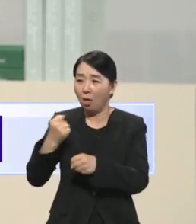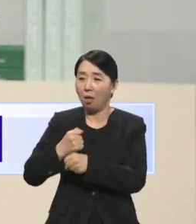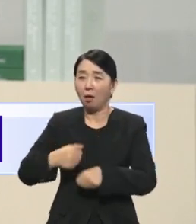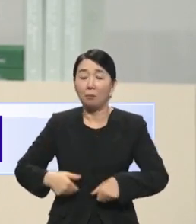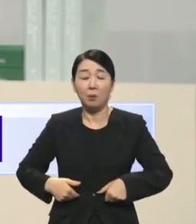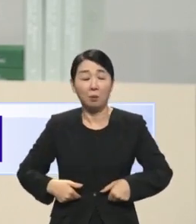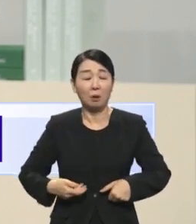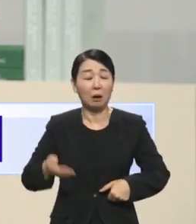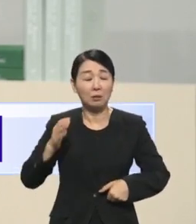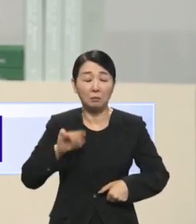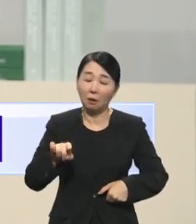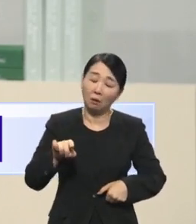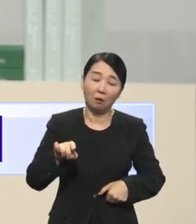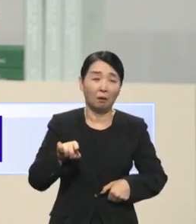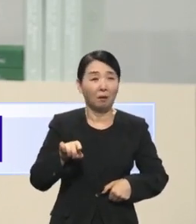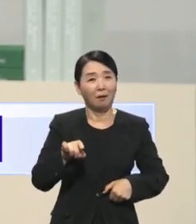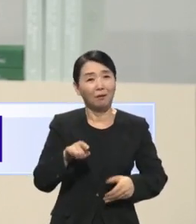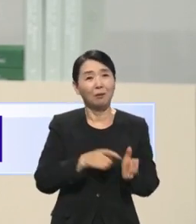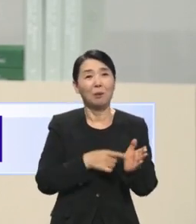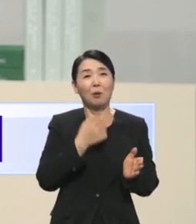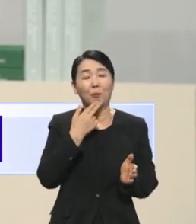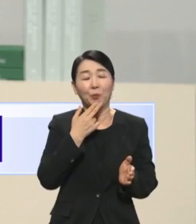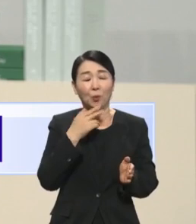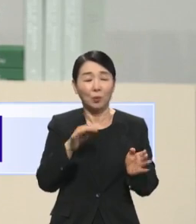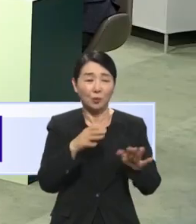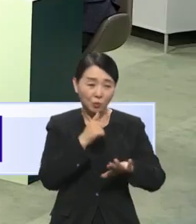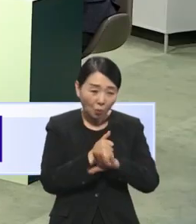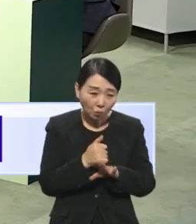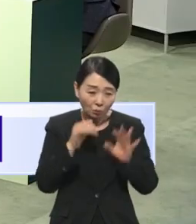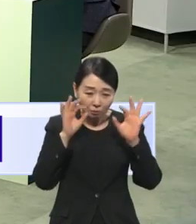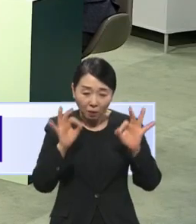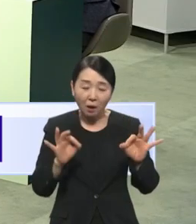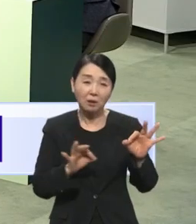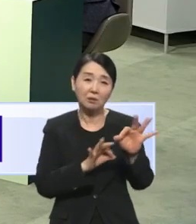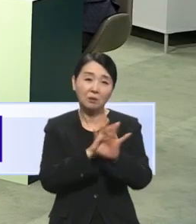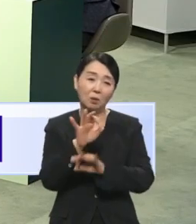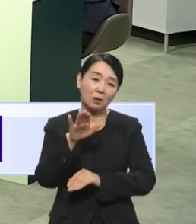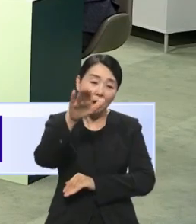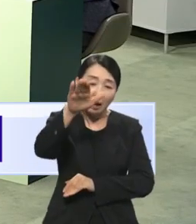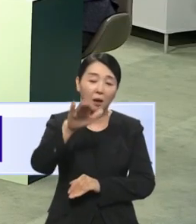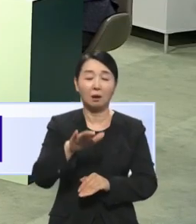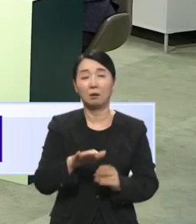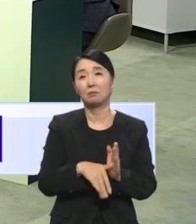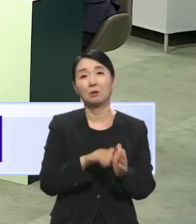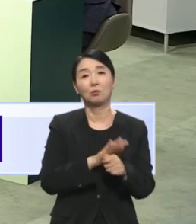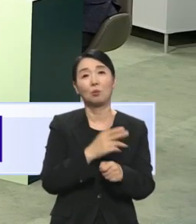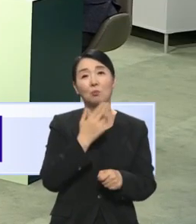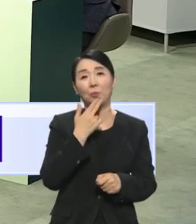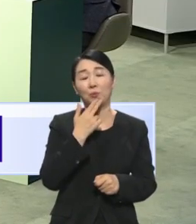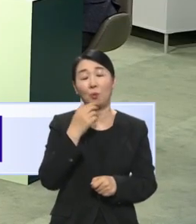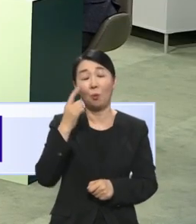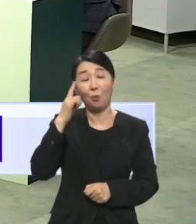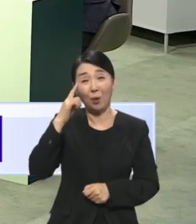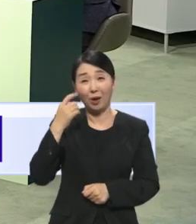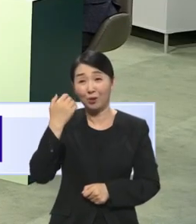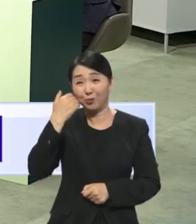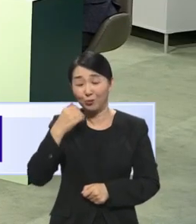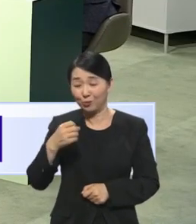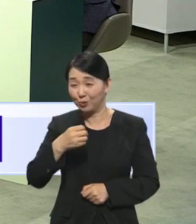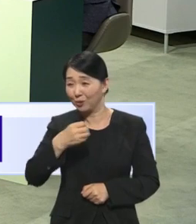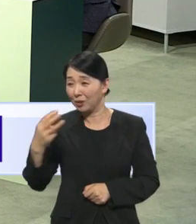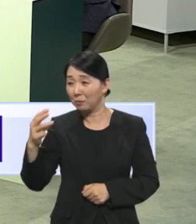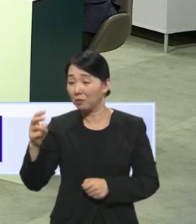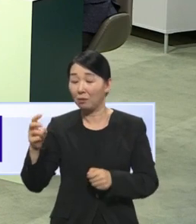좀 시급하지 않은 분들이 없기 때문에 삼성의 복귀해가지고 다시 또 뭐